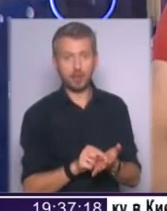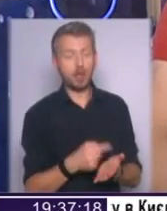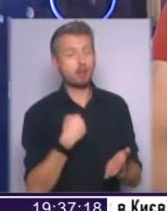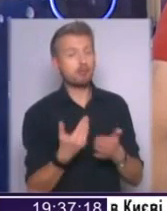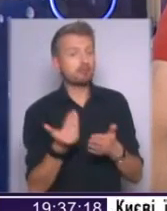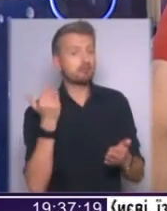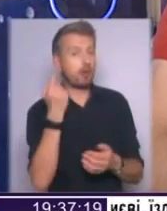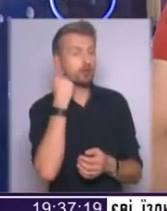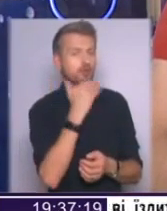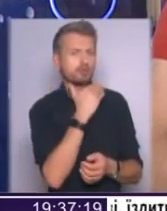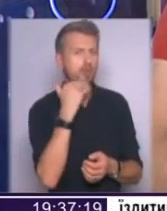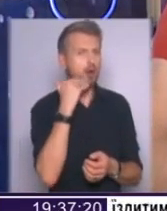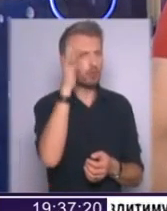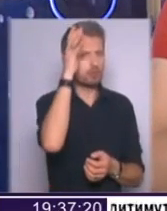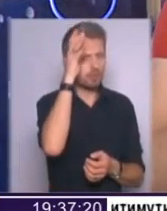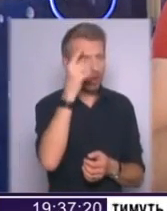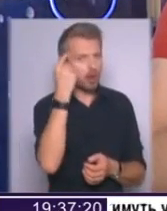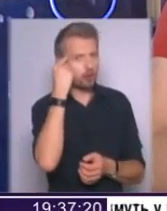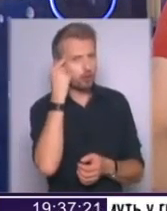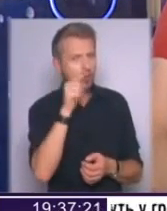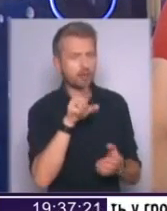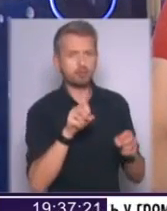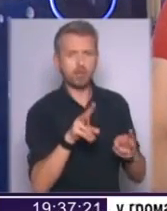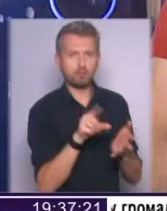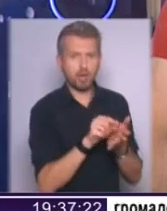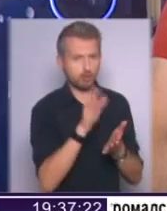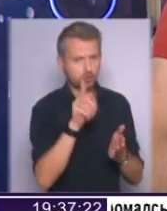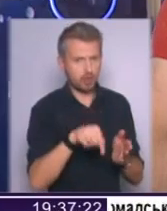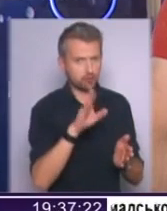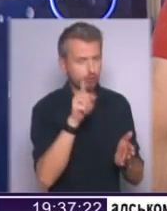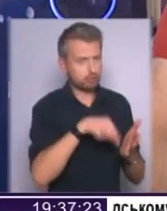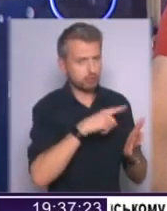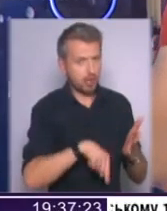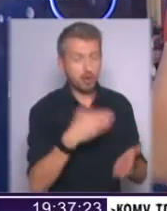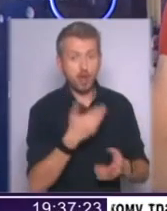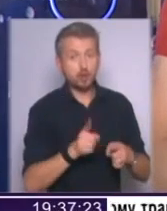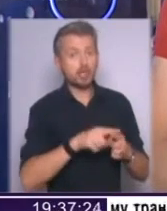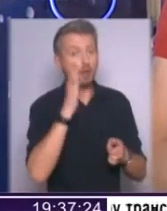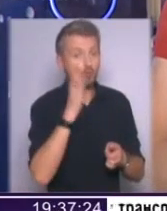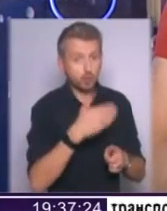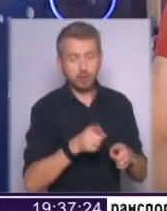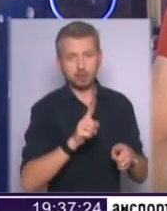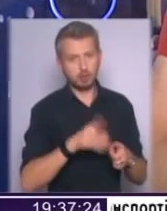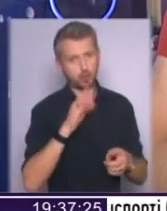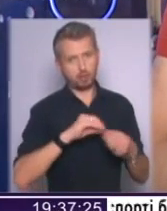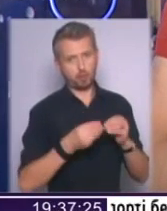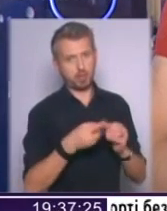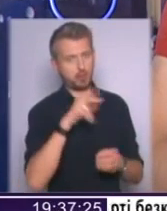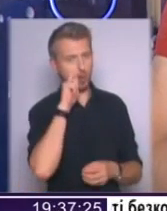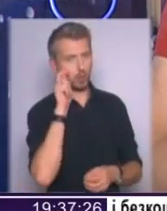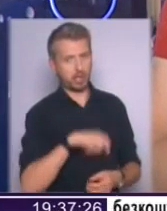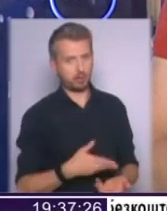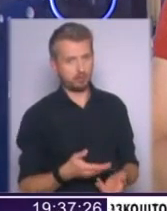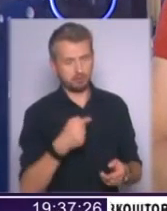серед багатьох вчених було побоювання, що цю спецпенсію теж відмінять. Так. Да. Тобто, якщо це відбудеться, то насправді це, звісно, буде проблема для України. Тому що